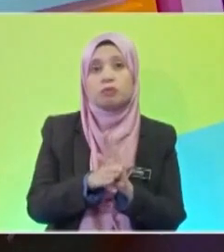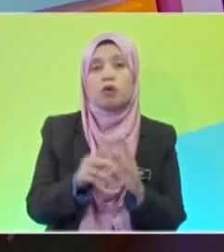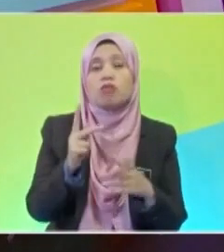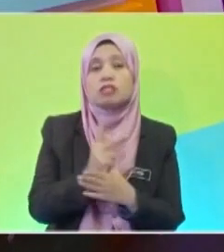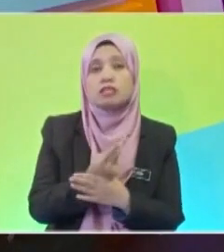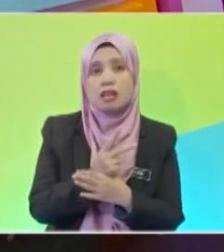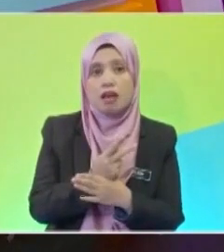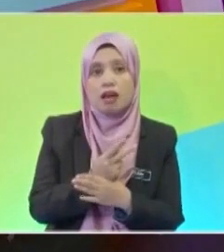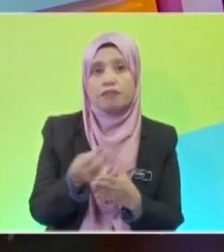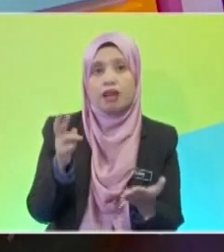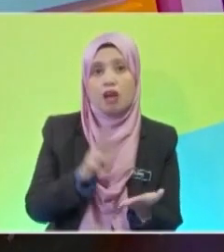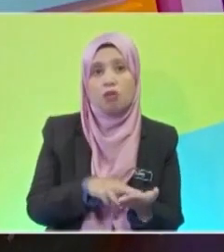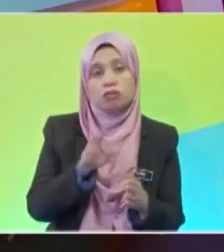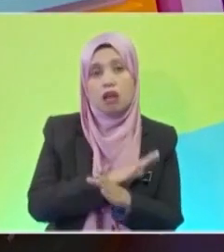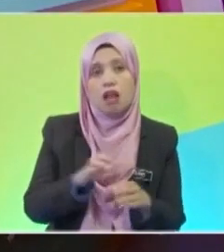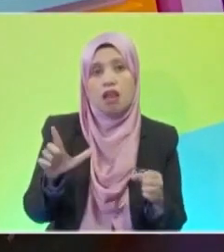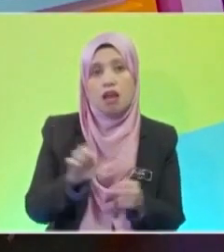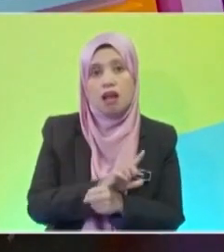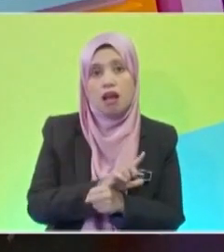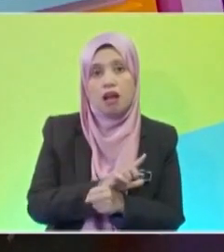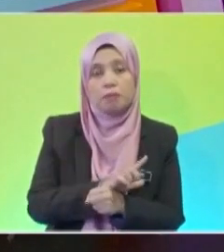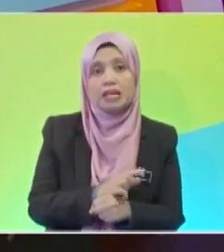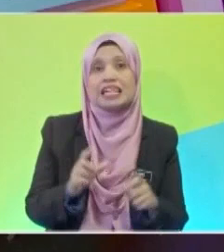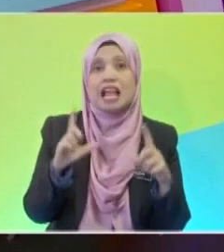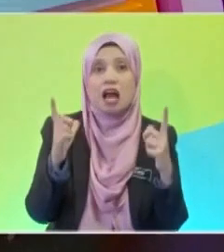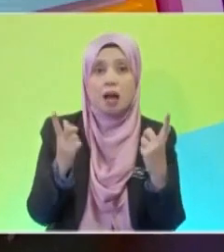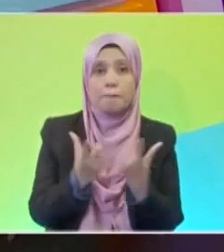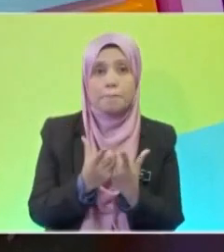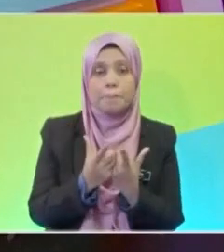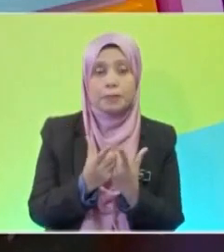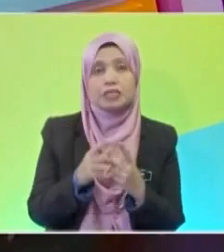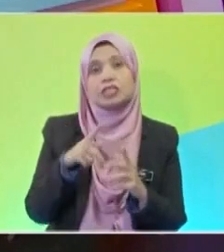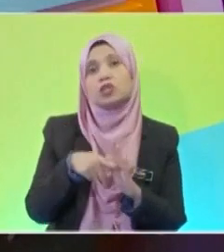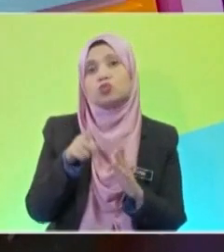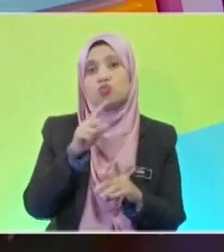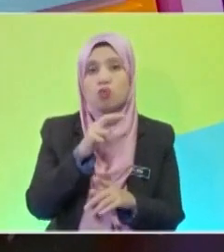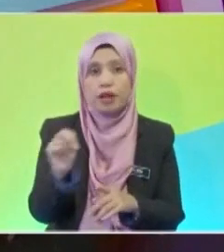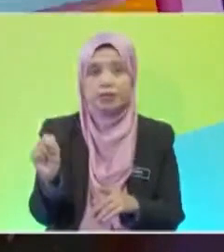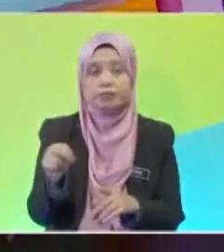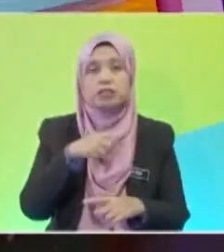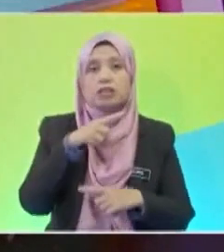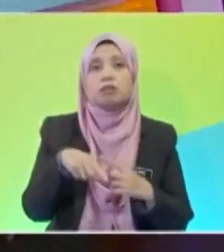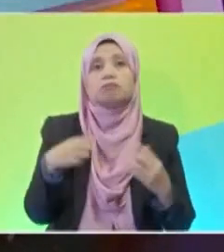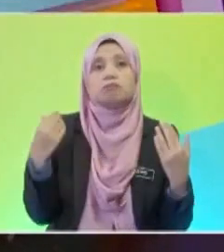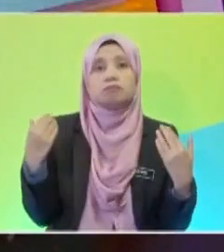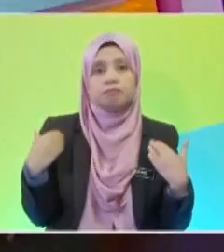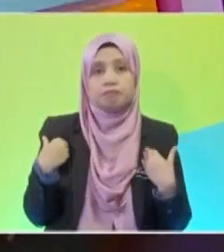perkongsian, rekod tak lengkap, kelab dan persatuan, akaun pengeluaran. Bila